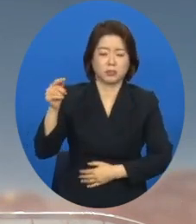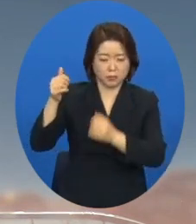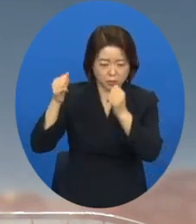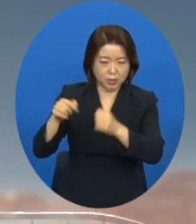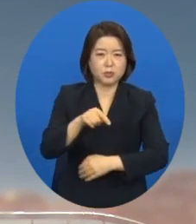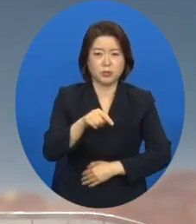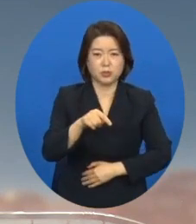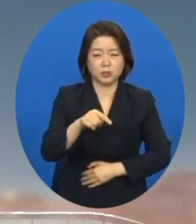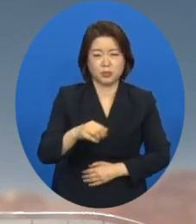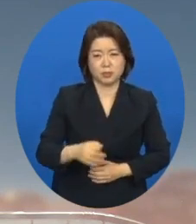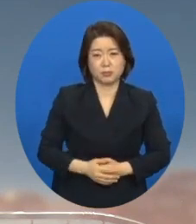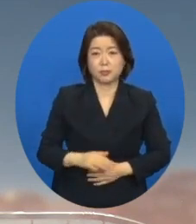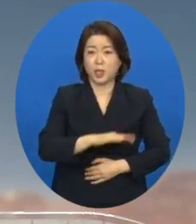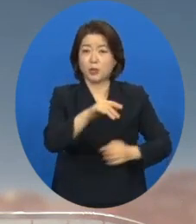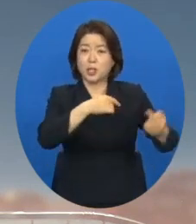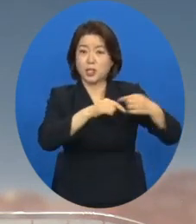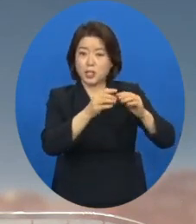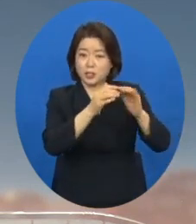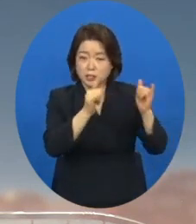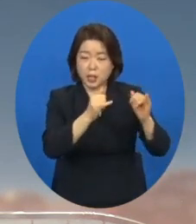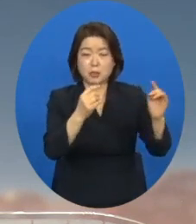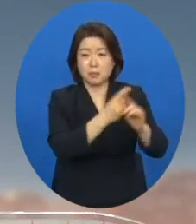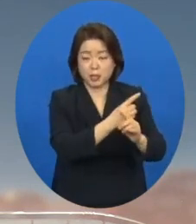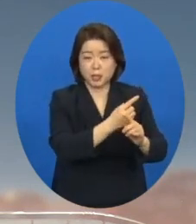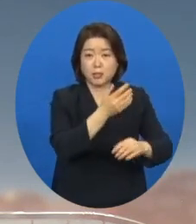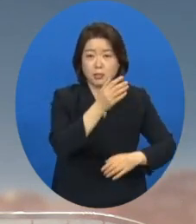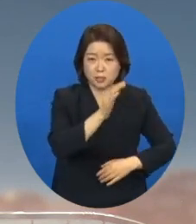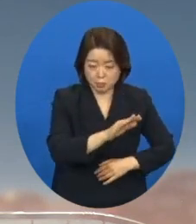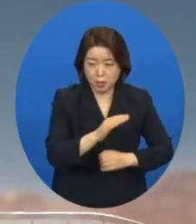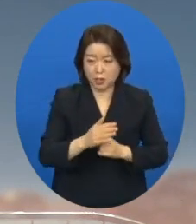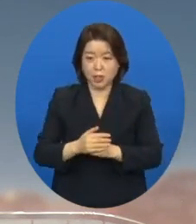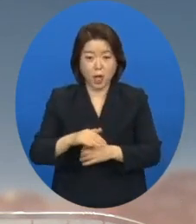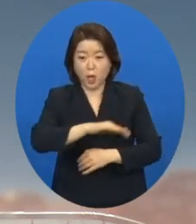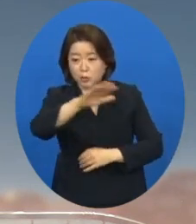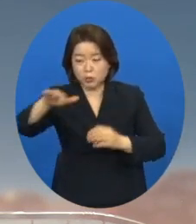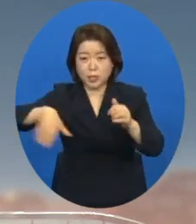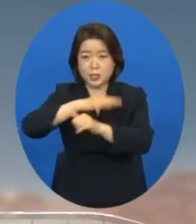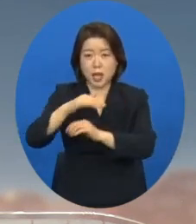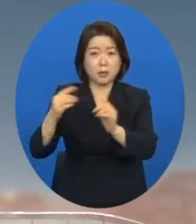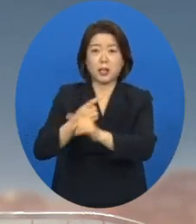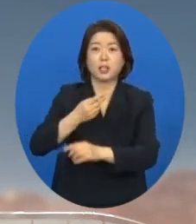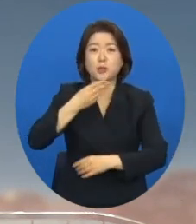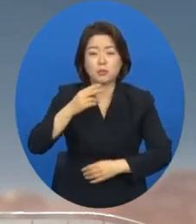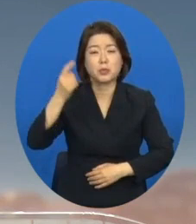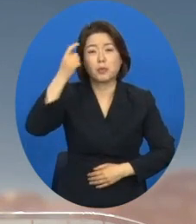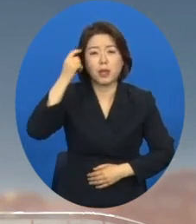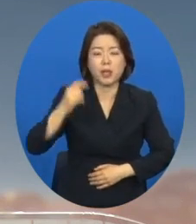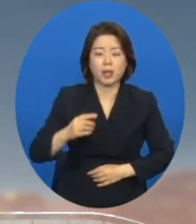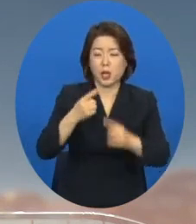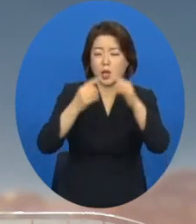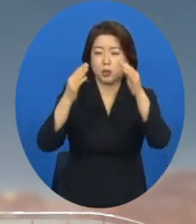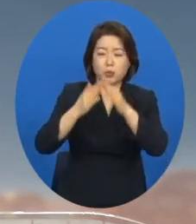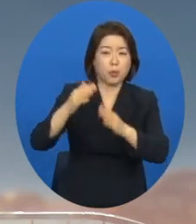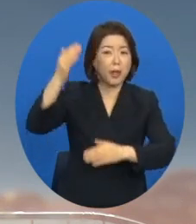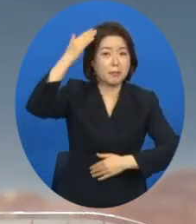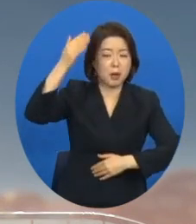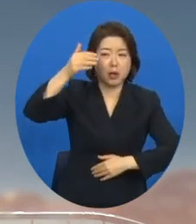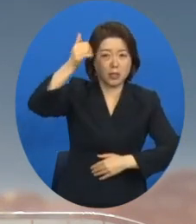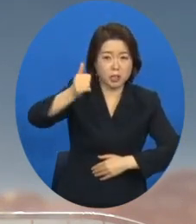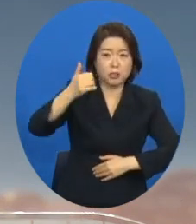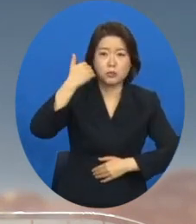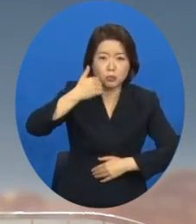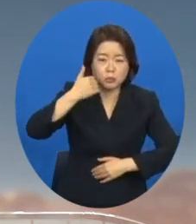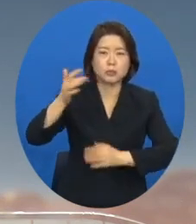올해 리더십이 바뀌었습니다. 그런데 사실 바뀐 것은 하나도 없어요. 왜 그럴까요? 교회의 머리는 예수님이시기 때문에 그렇습니다. 이